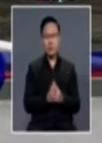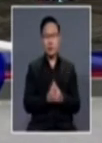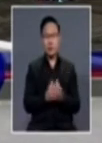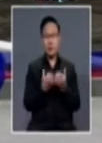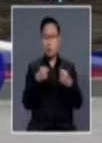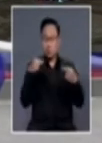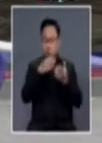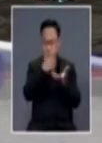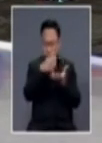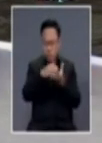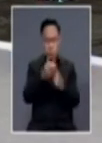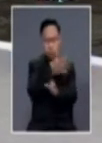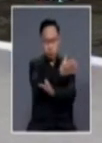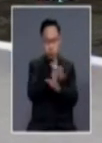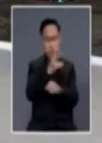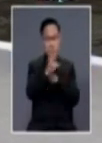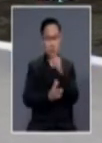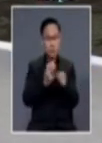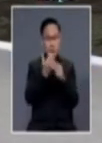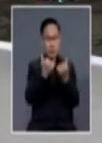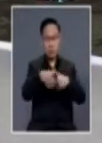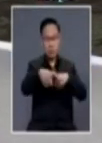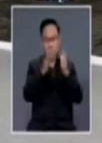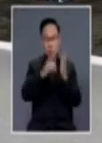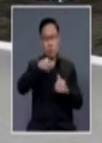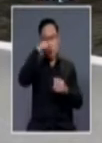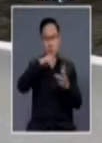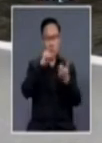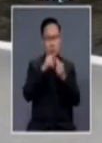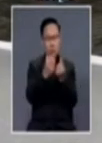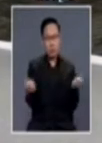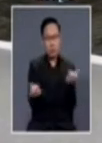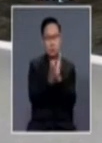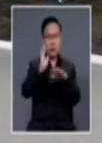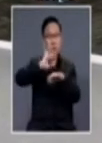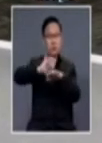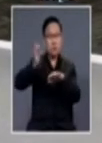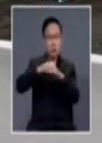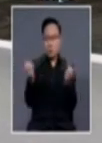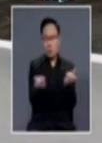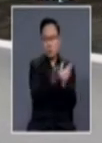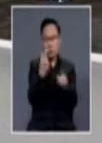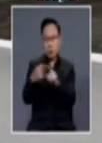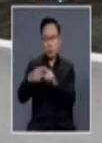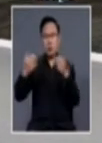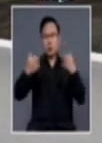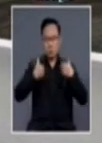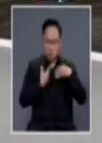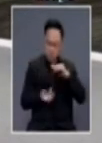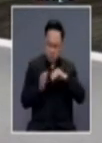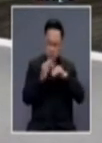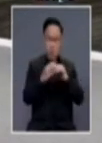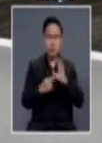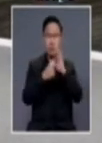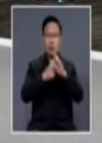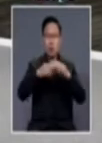ครับว่าตลอดระยะเวลาที่ผ่านมาประชาชนคนไทยเผชิญกับปัญหาภัยธรรมชาติที่รุนแรงและบ่อยครั้งมากขึ้นไม่ว่าจะเป็นฝน